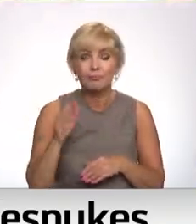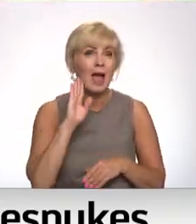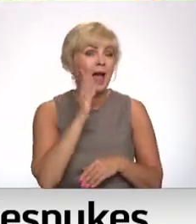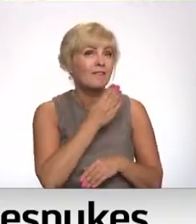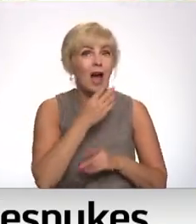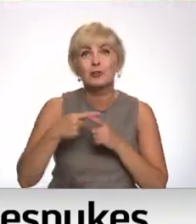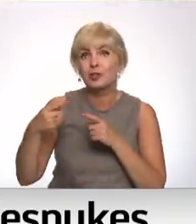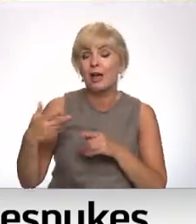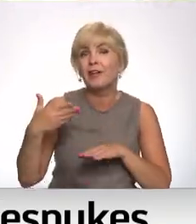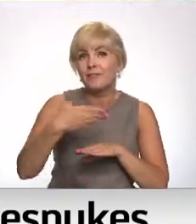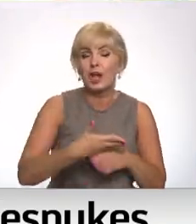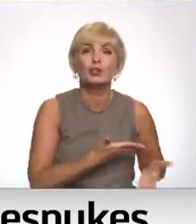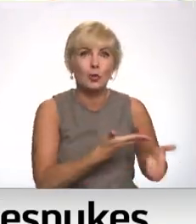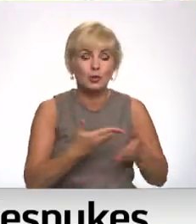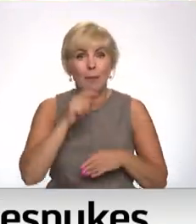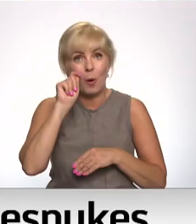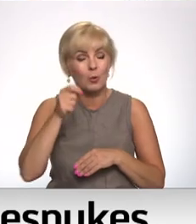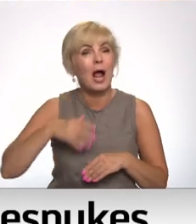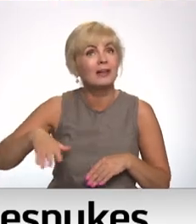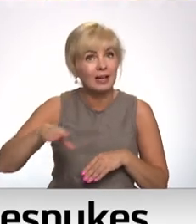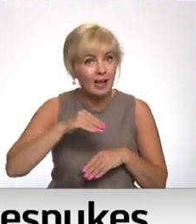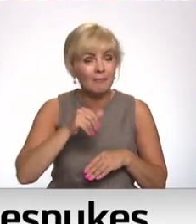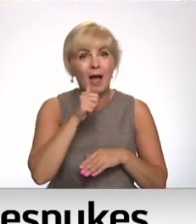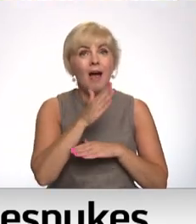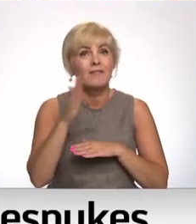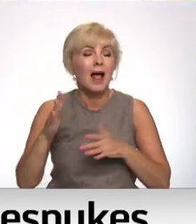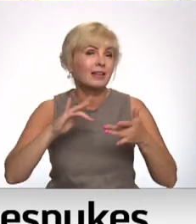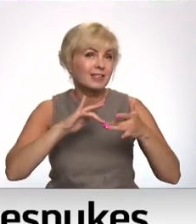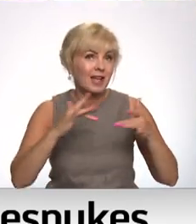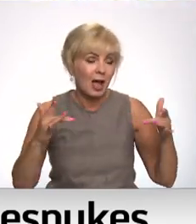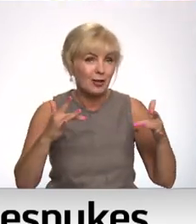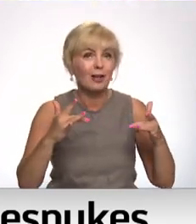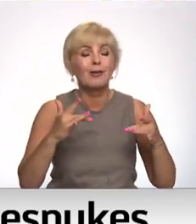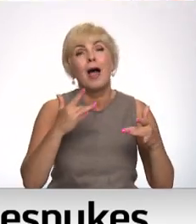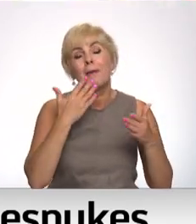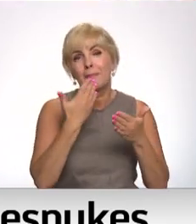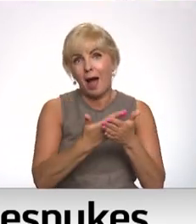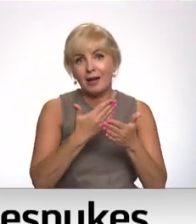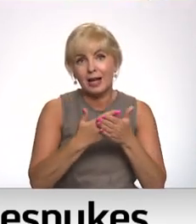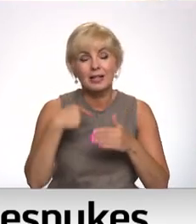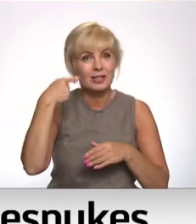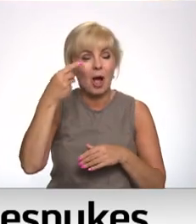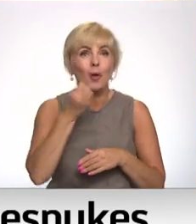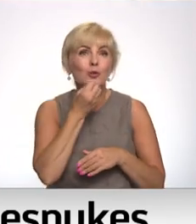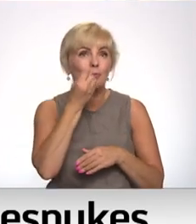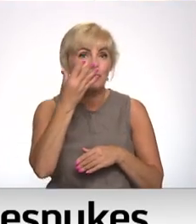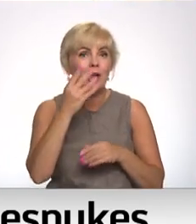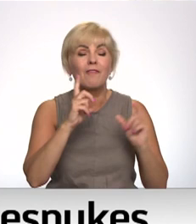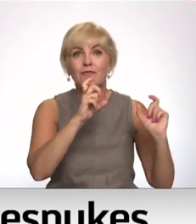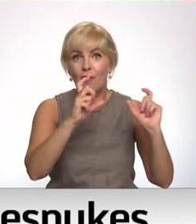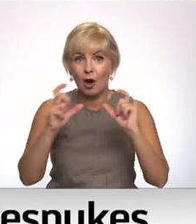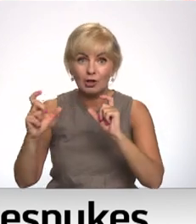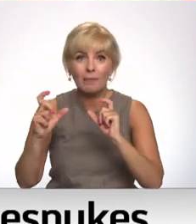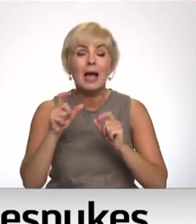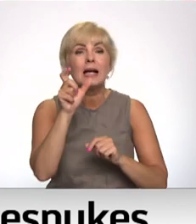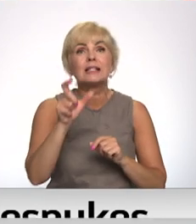Vasaras sezonā viesos uzņemts arī ukraiņu ģimenes, kas vēlāk arī sociālajos medijos dalījušās ar saulespuķu bildēm. Cilvēki